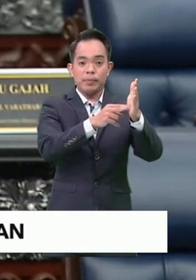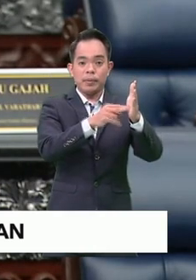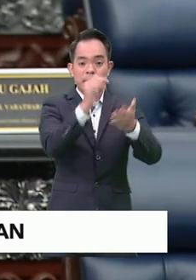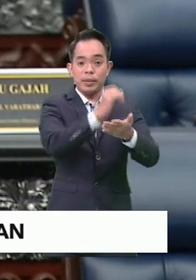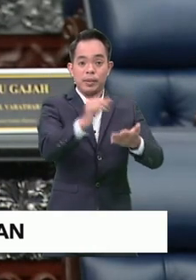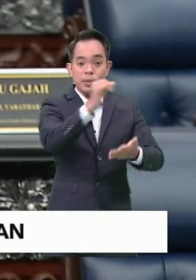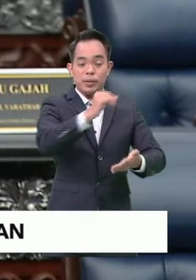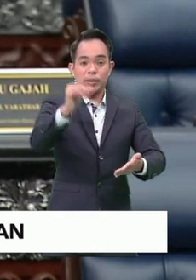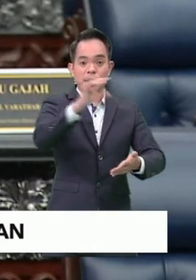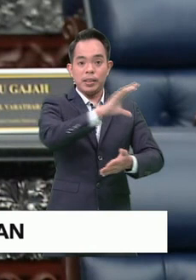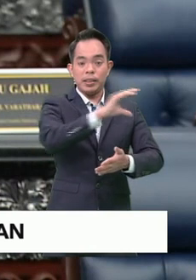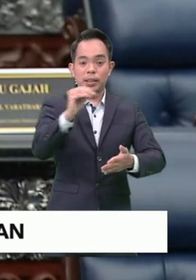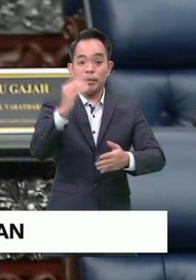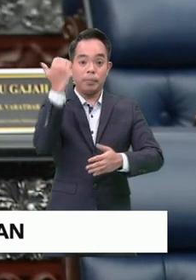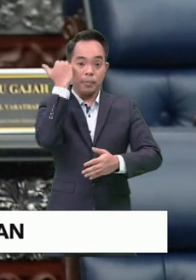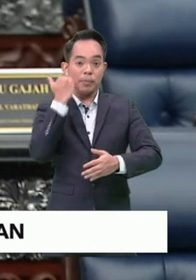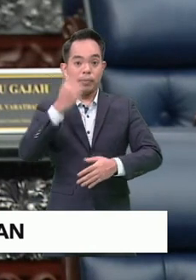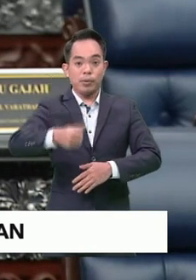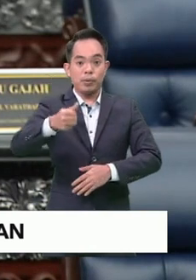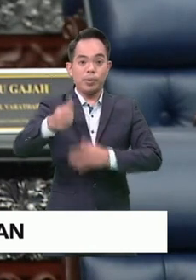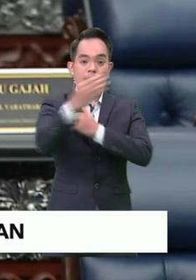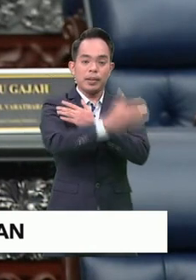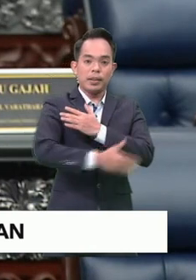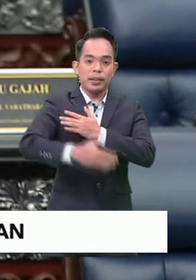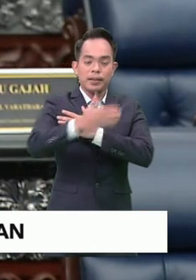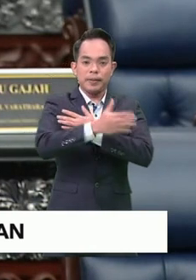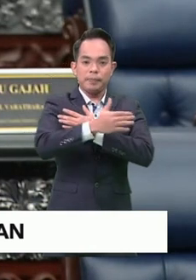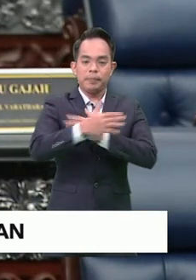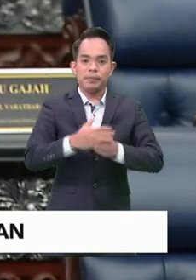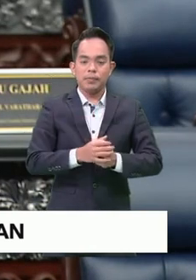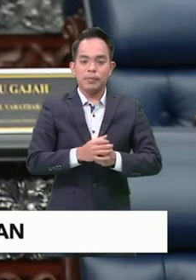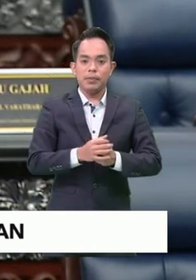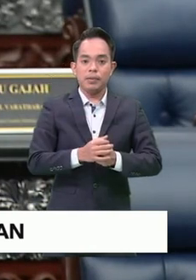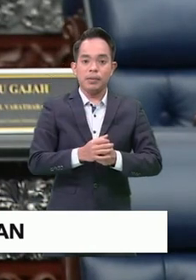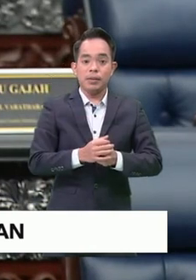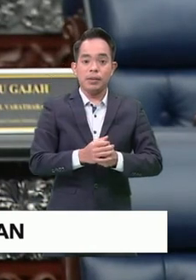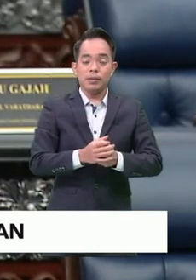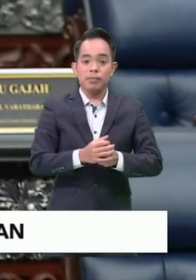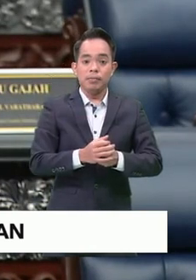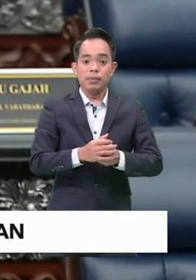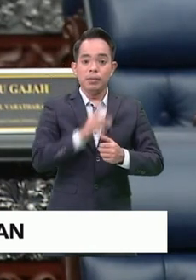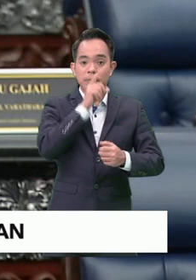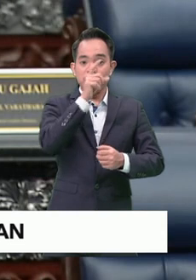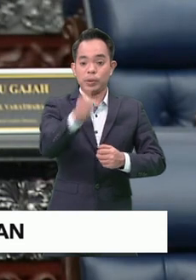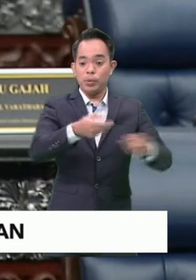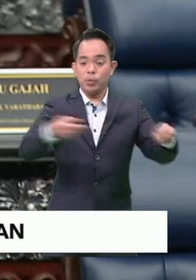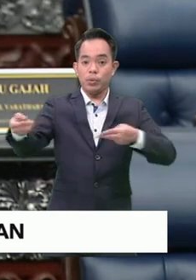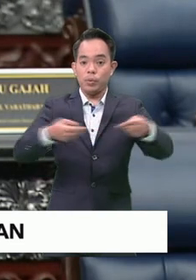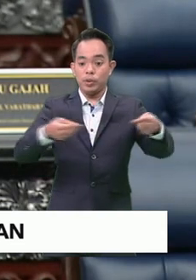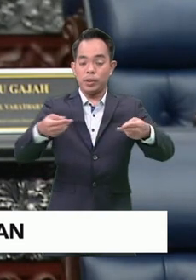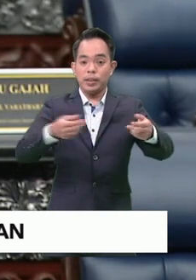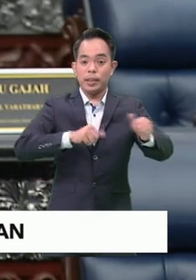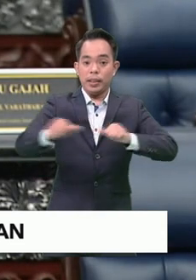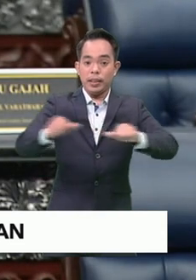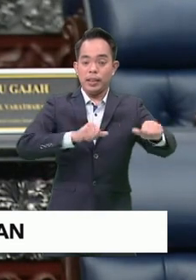PH jabatan pegunungan negara secara umumnya ini merangkomi sesi libat urus secara proyektif